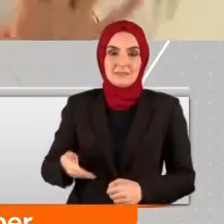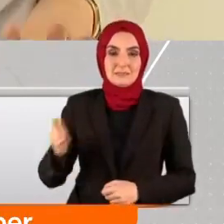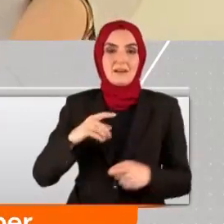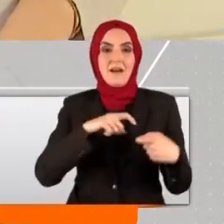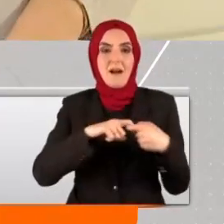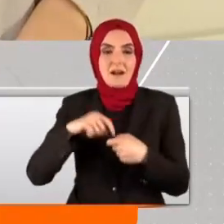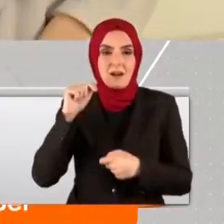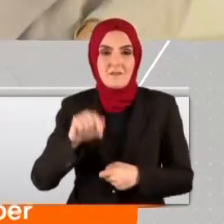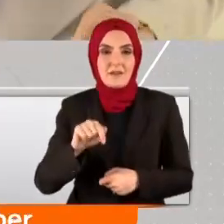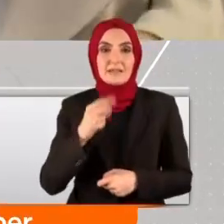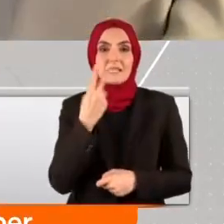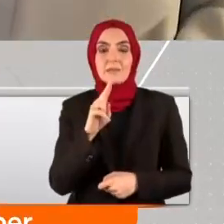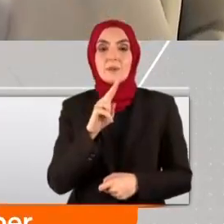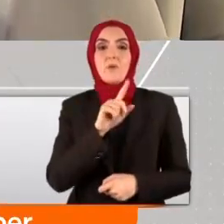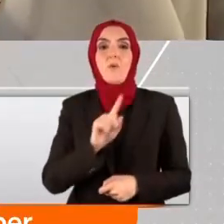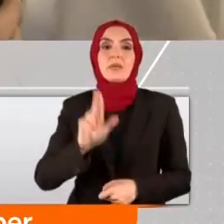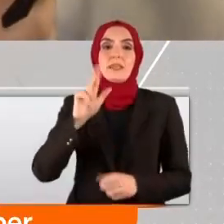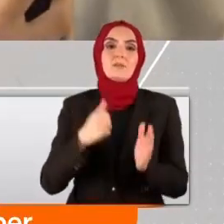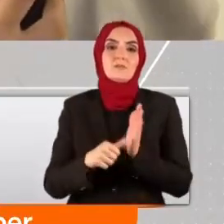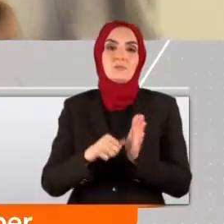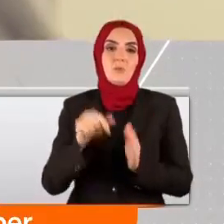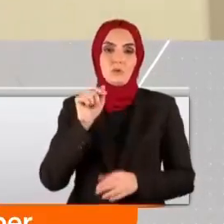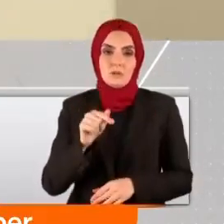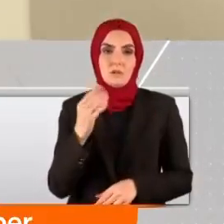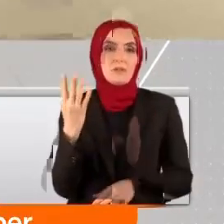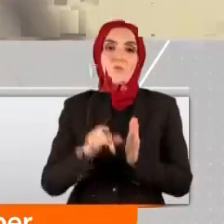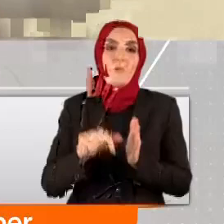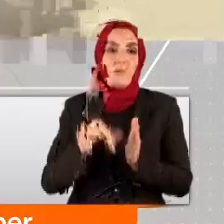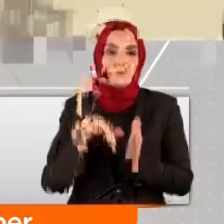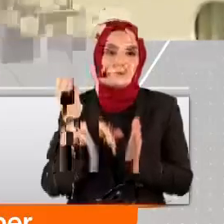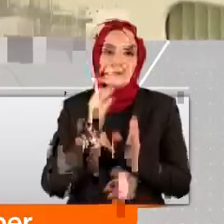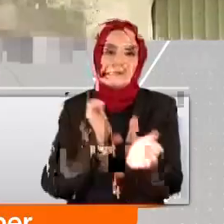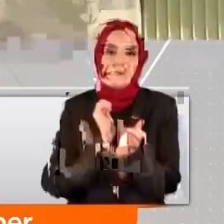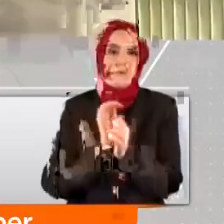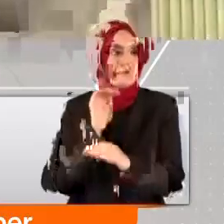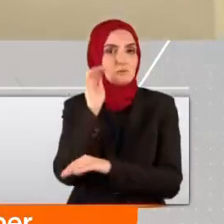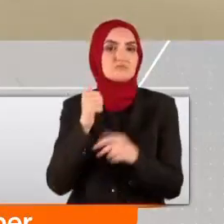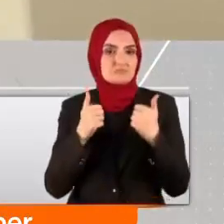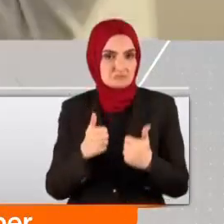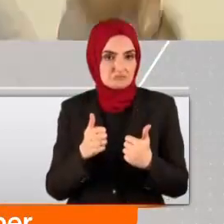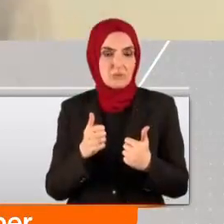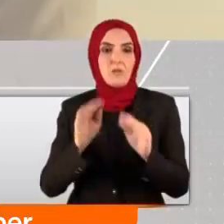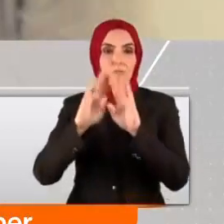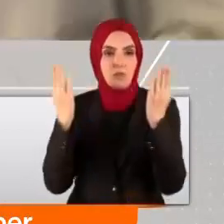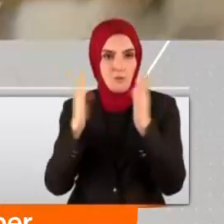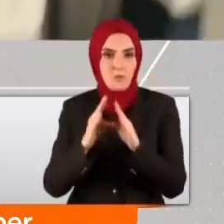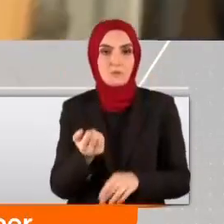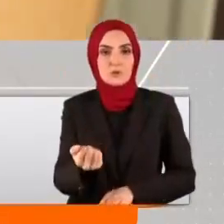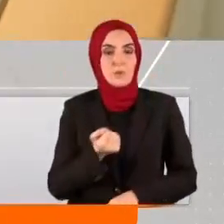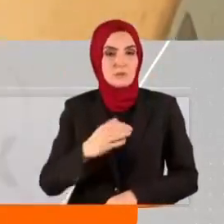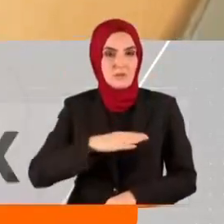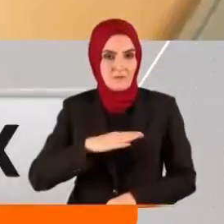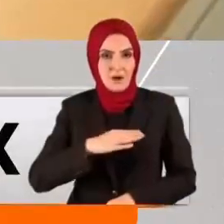ve 4 kişilik ailenin çok rahat yaşayabileceği bir karavan. İşte bu şekilde dolapları, çekmeceleri bulunuyor. Yine bir mutfak